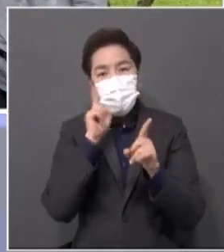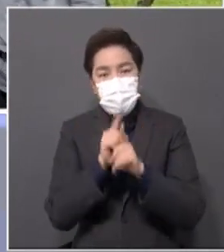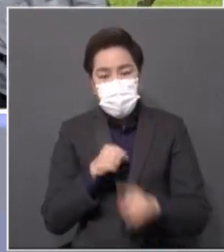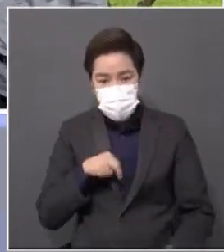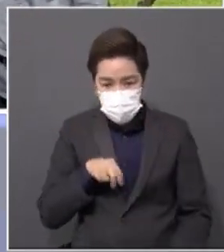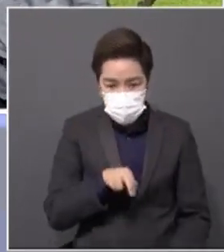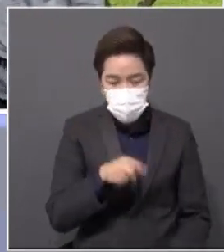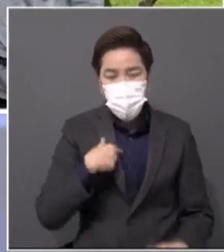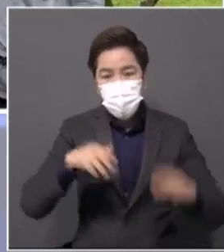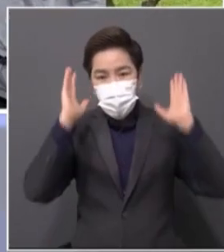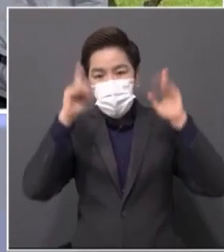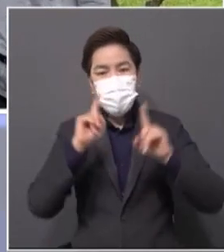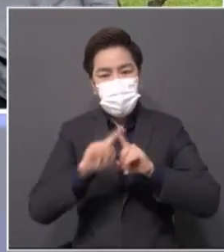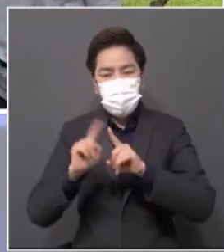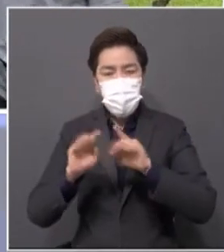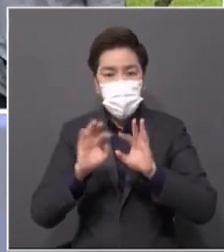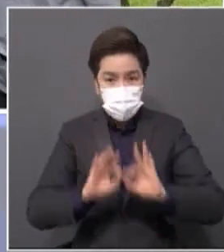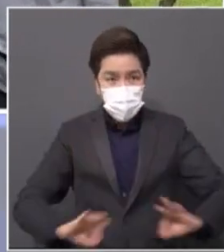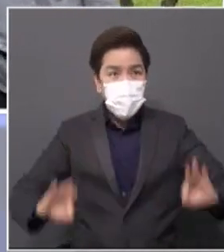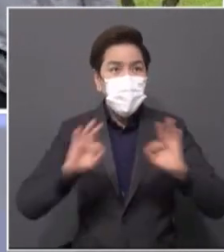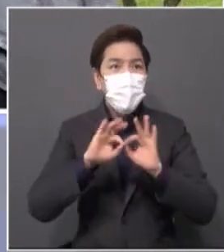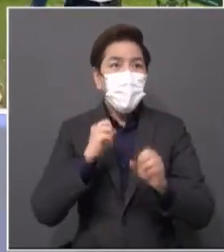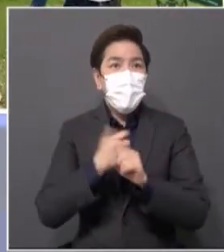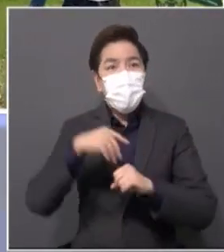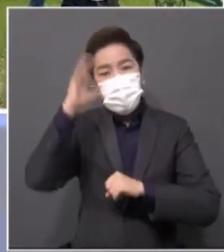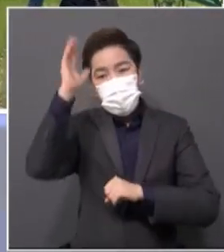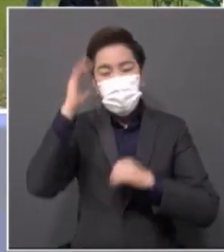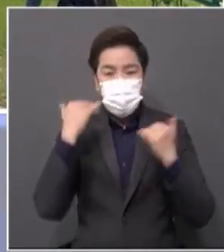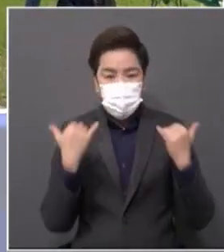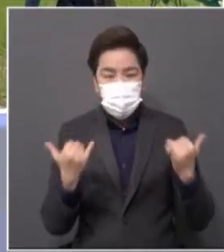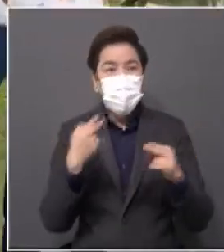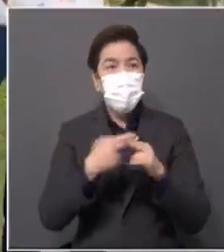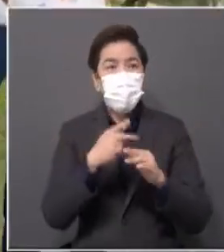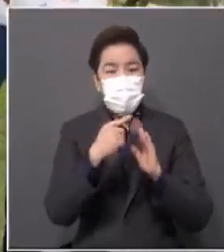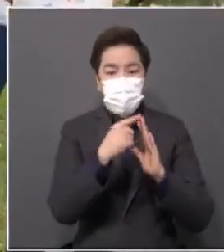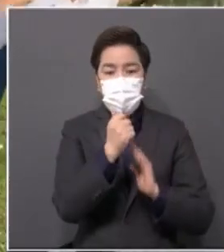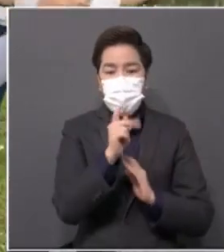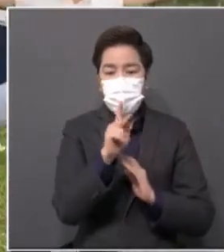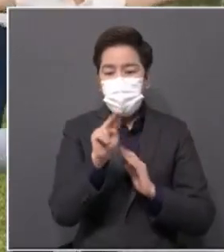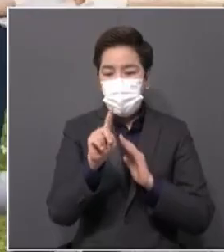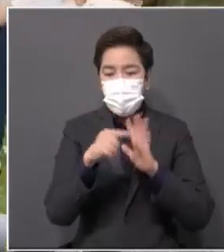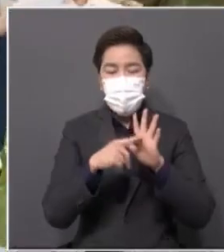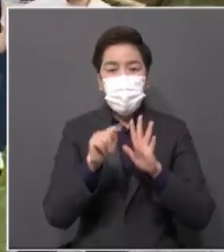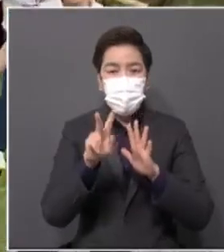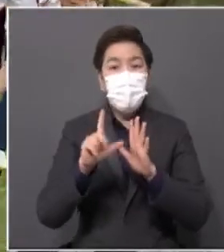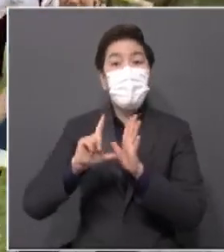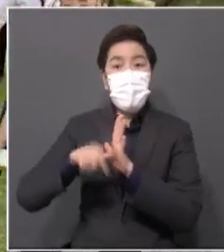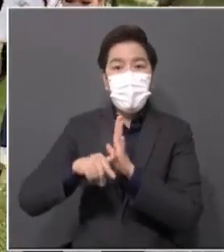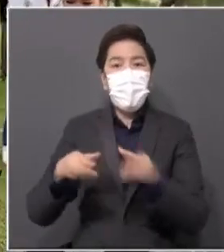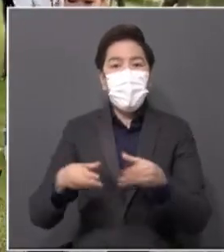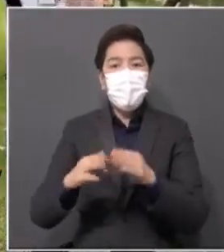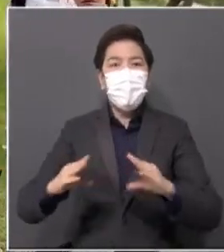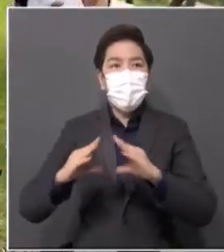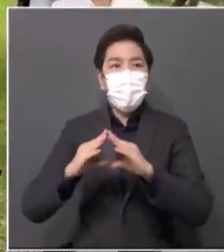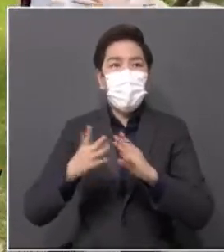จากการเดินแล้วการแห่ก็ถือว่าเป็นกลยุทธ์สำคัญในการที่จะหาเสียงนะครับนายเอกลักษณ์พร้อมพันธ์เลขาธิการพรรครวมไทยสร้างชาติ